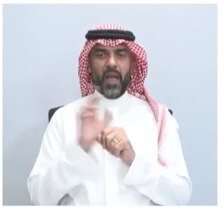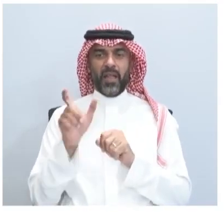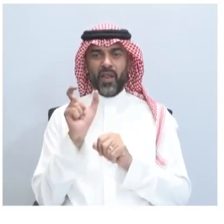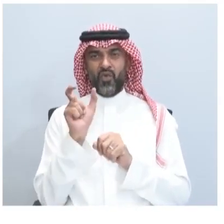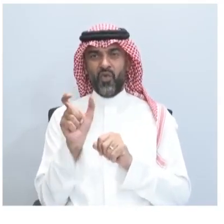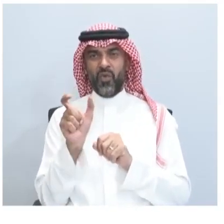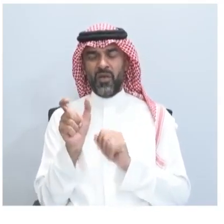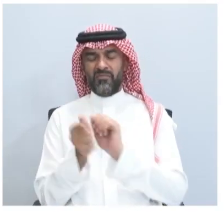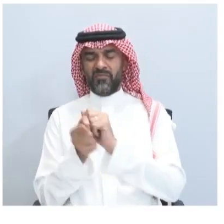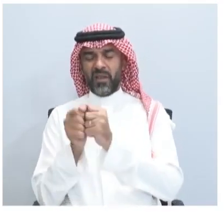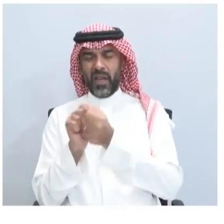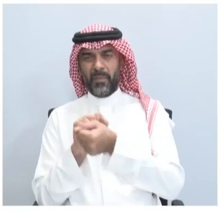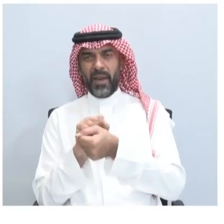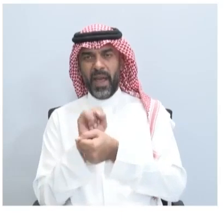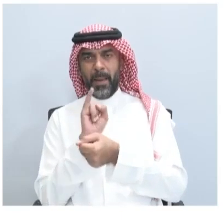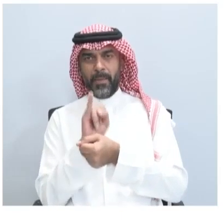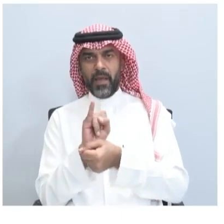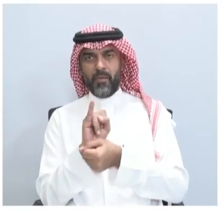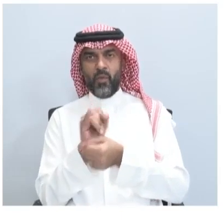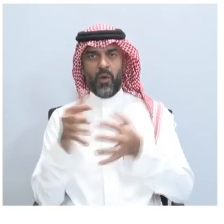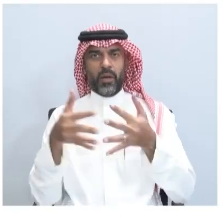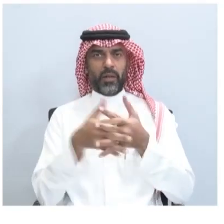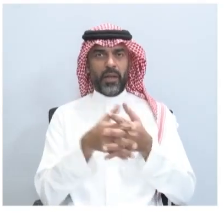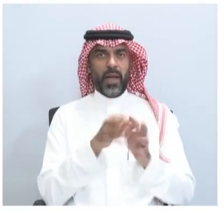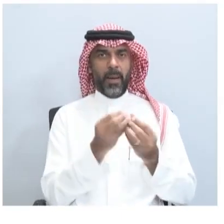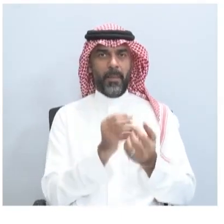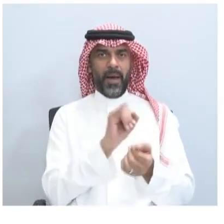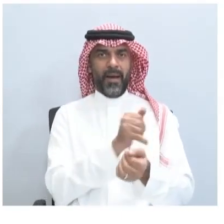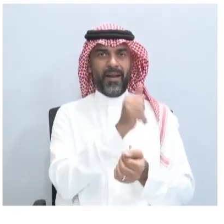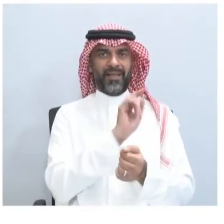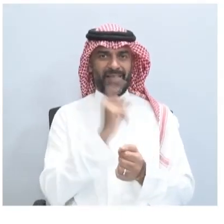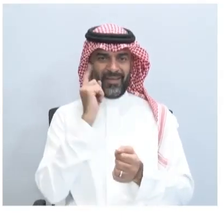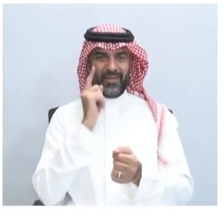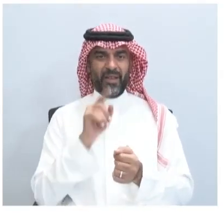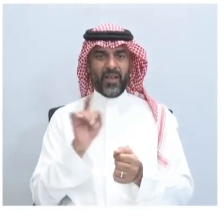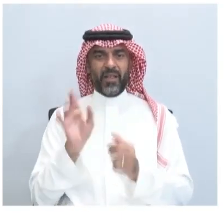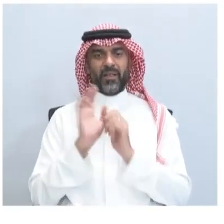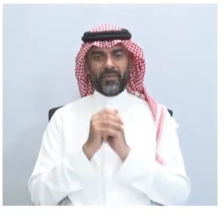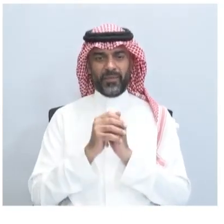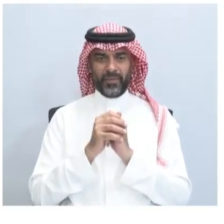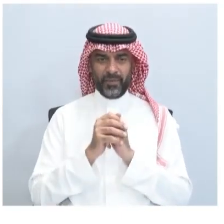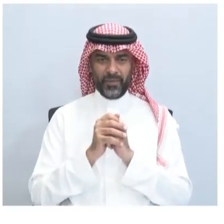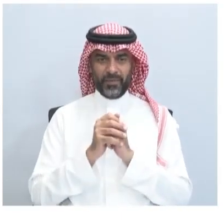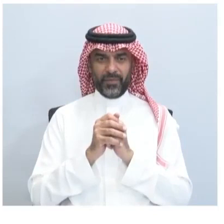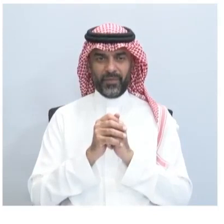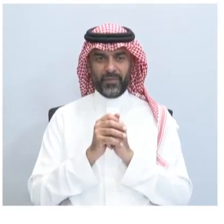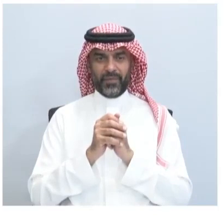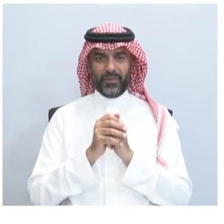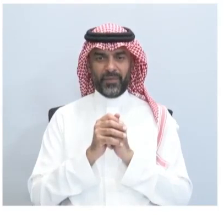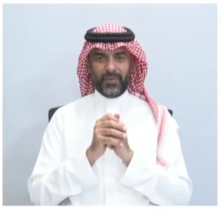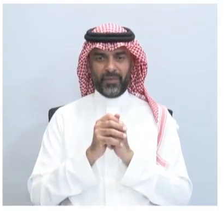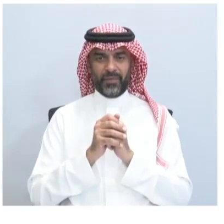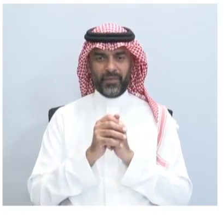ميما وادغمناها في ميمي ماء ولذلك هذا هو التغيير الذي حصل